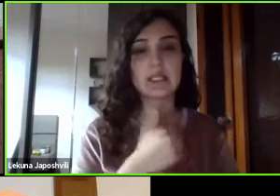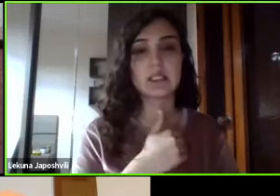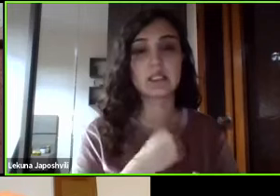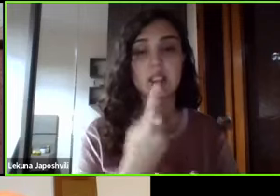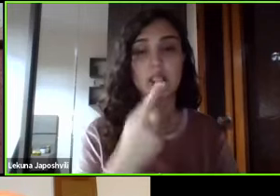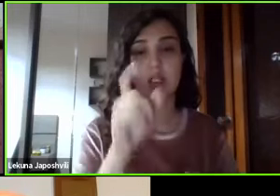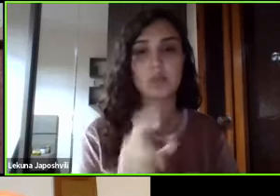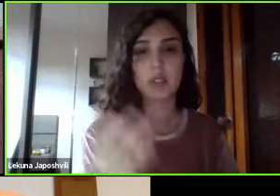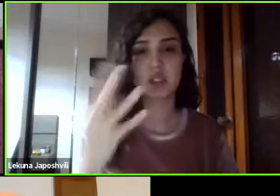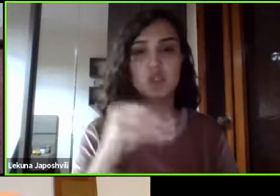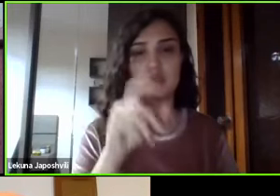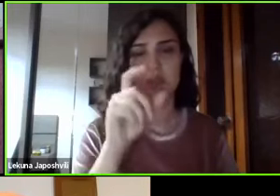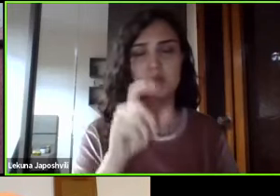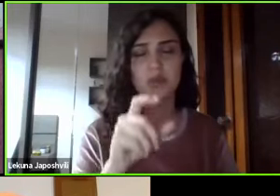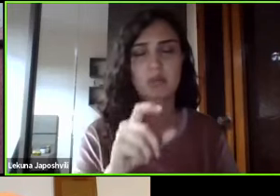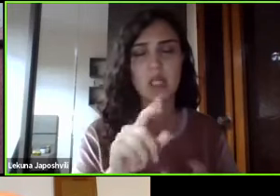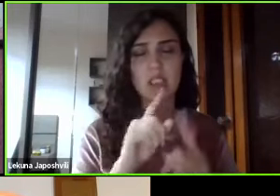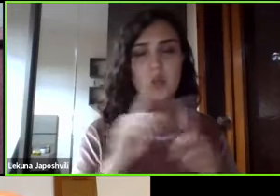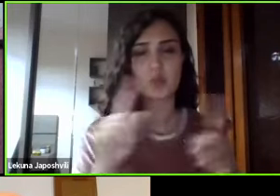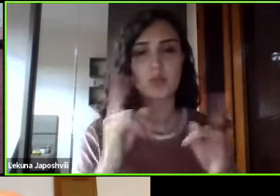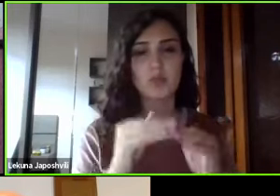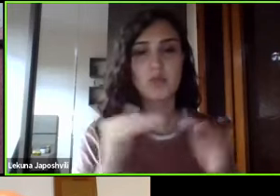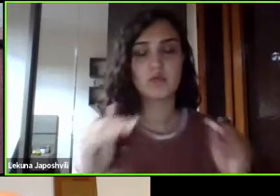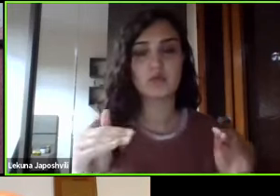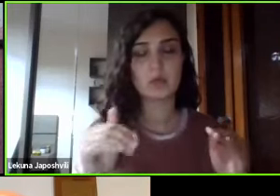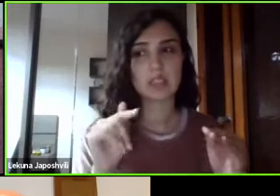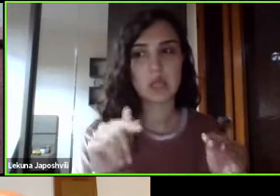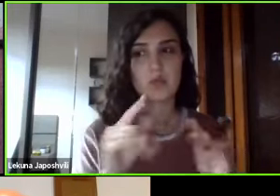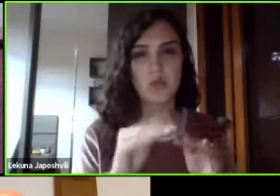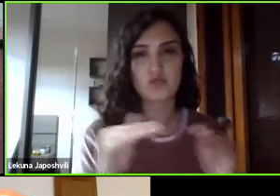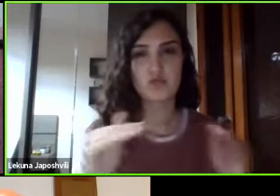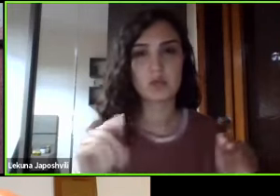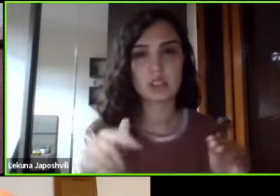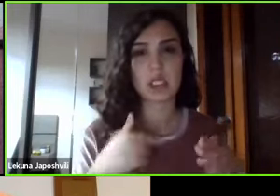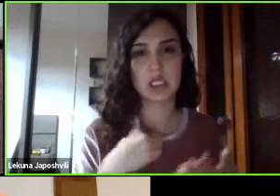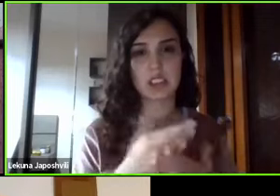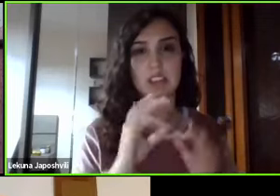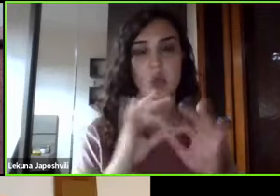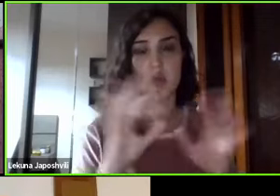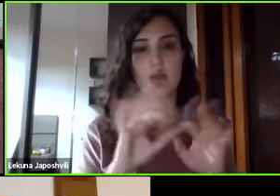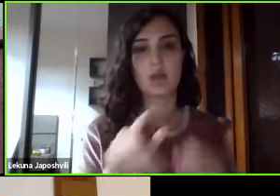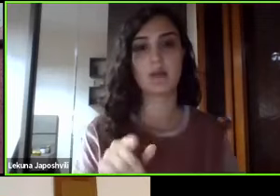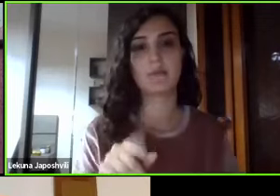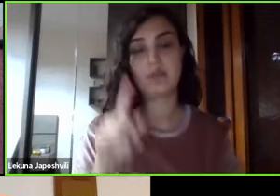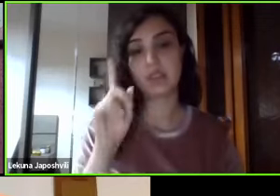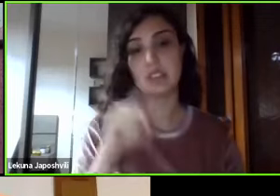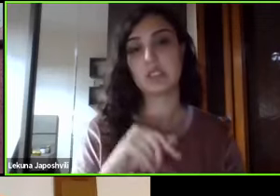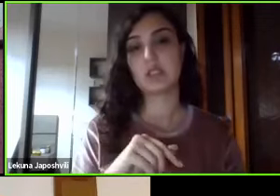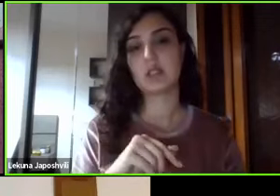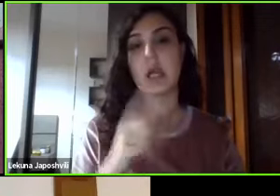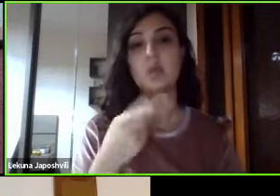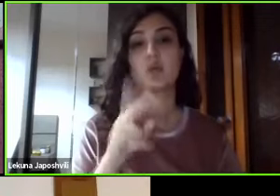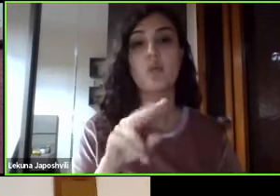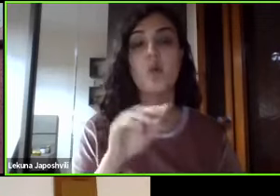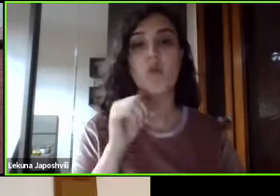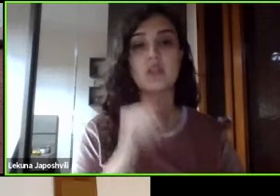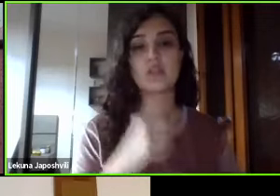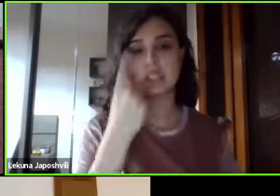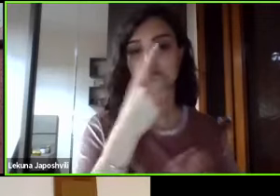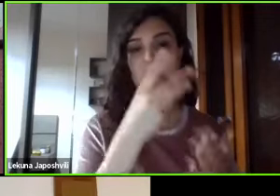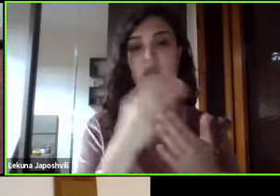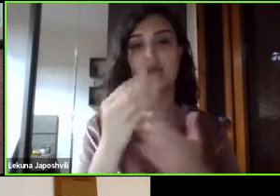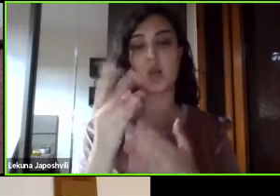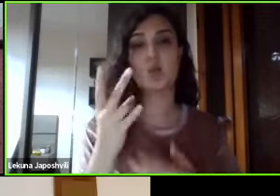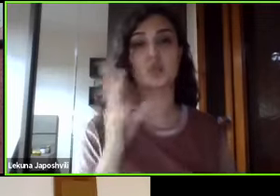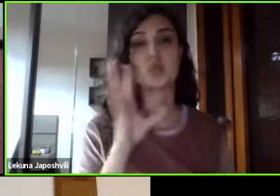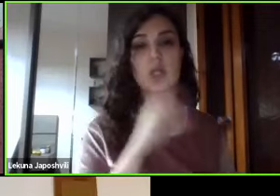მთელი ადამიანი და განსაკუთრებულად ბავშვებს, ამ ბავშვებს, ჩვენ ბავშვებზე არის საუბარი, იცით? ამიტომ ყოველთვის ინდივიდუალურად უნდა